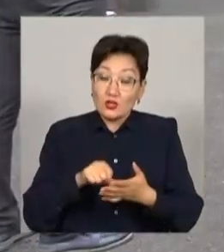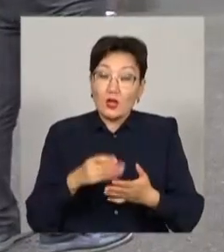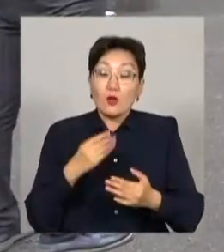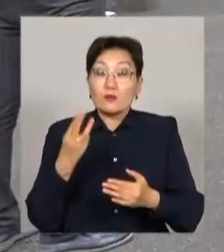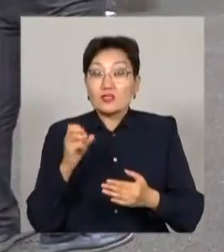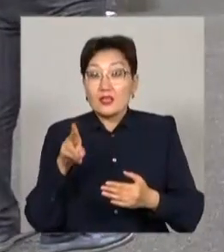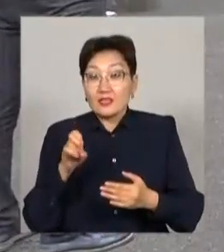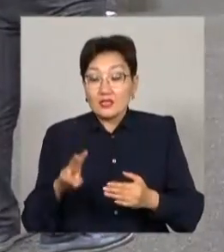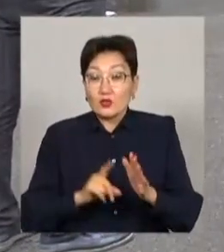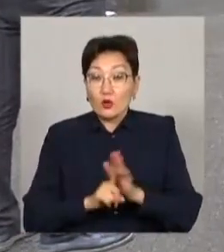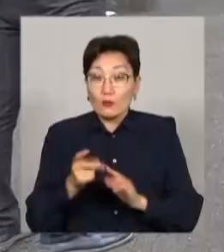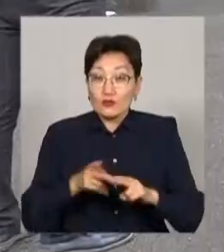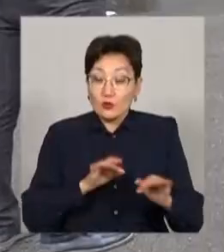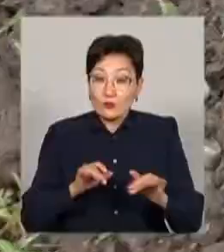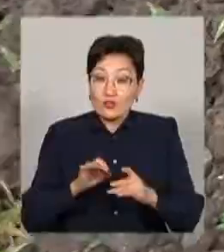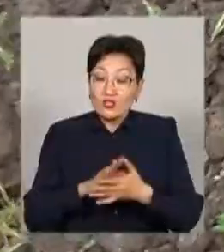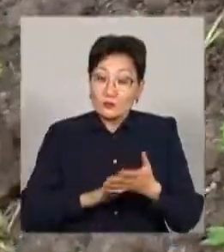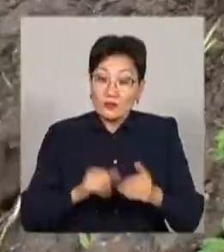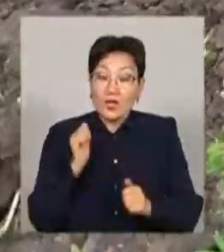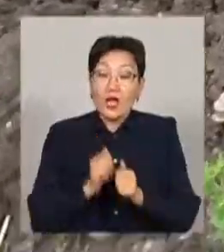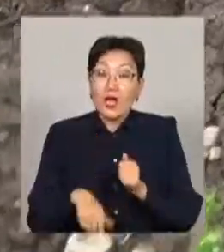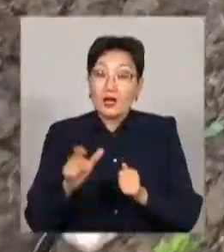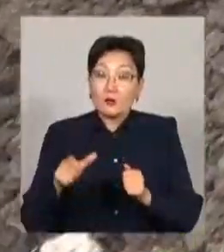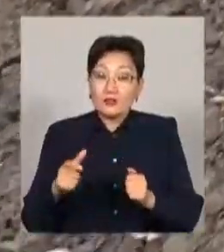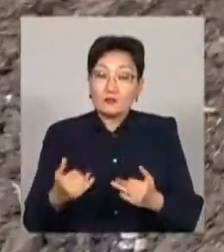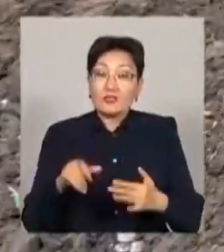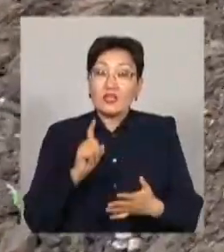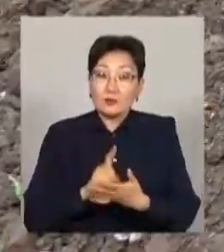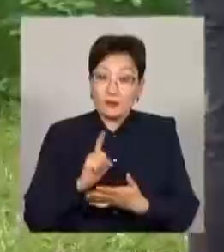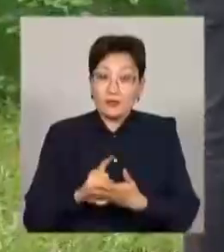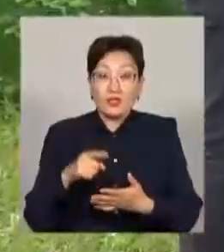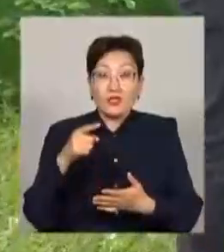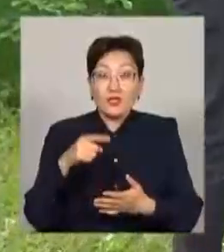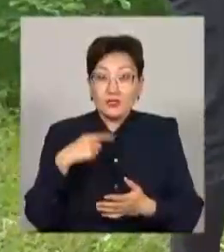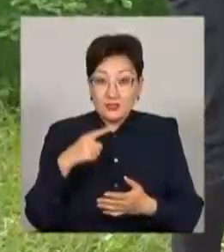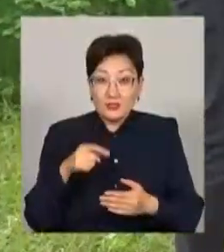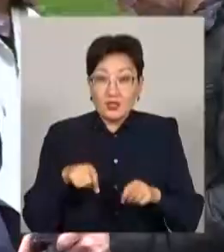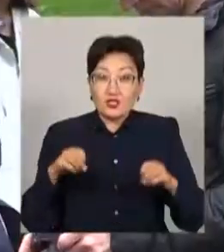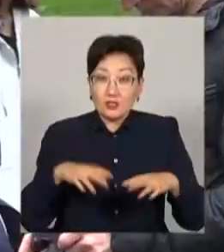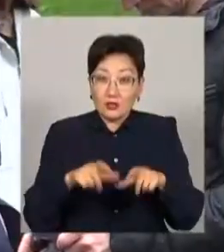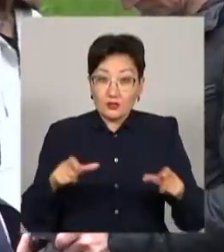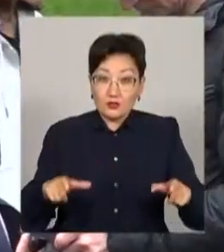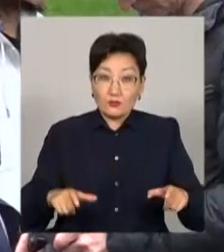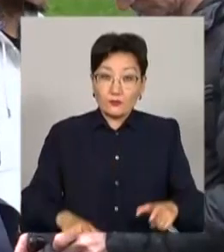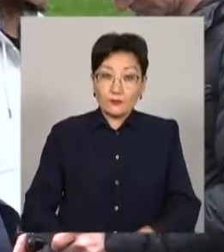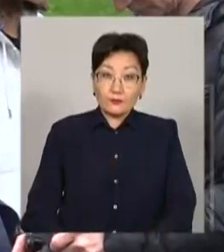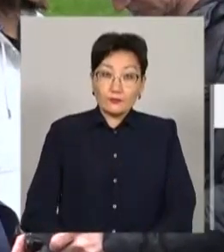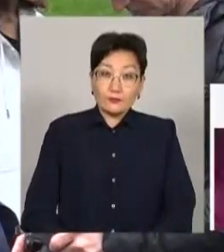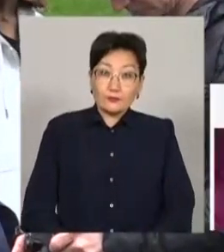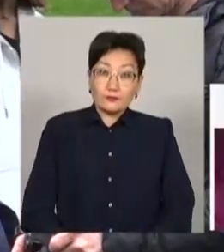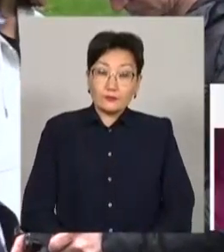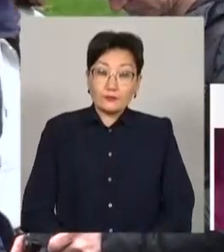Шәкен Айманов бастаған бұл істі жалғастыру әр қайсымыздың адами борышымыз дейді жиналғандар. Жалпы үлкен сабақ